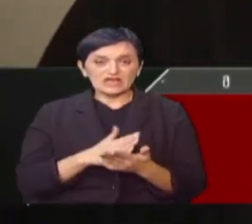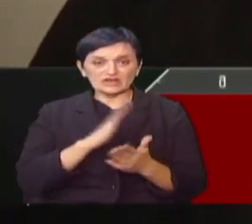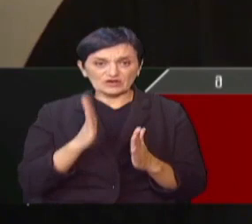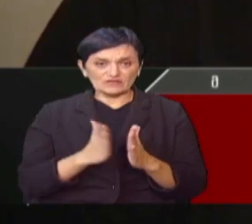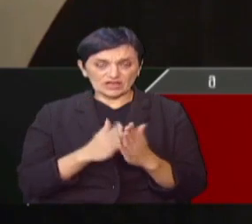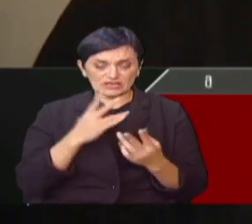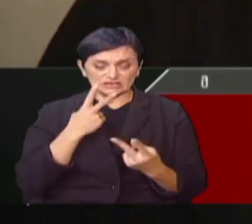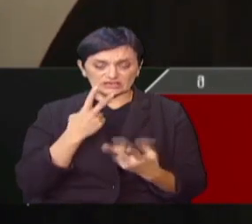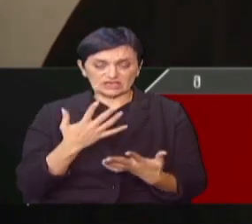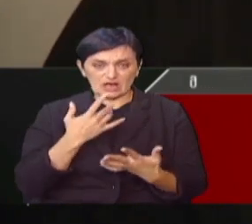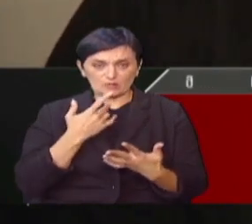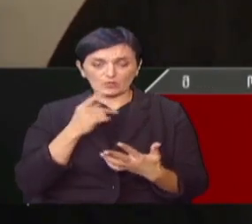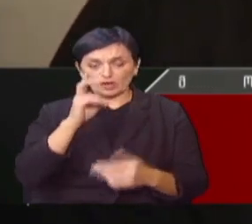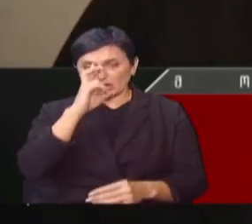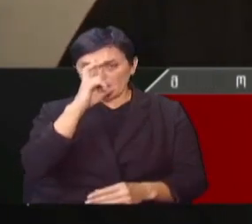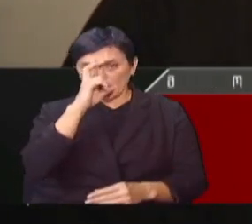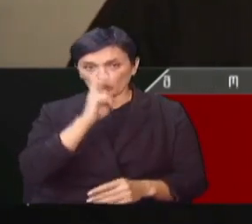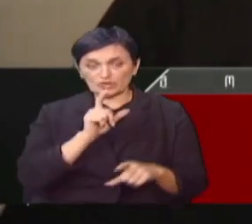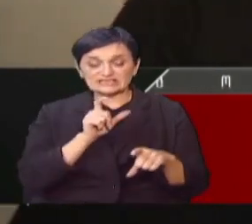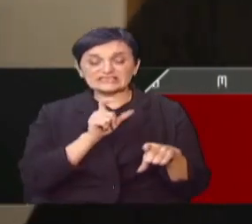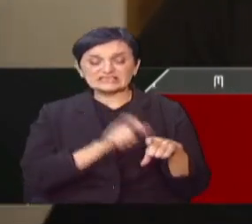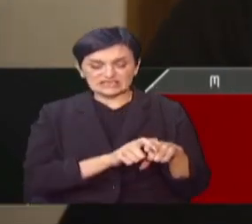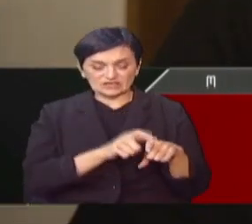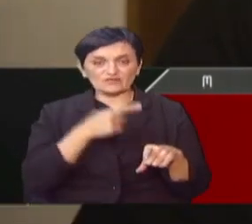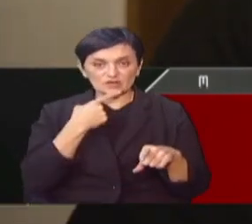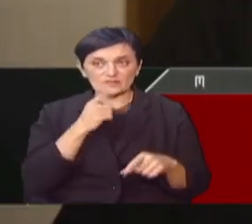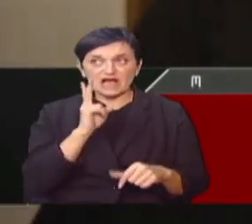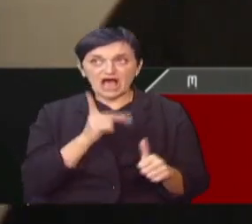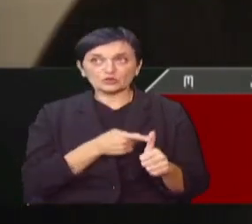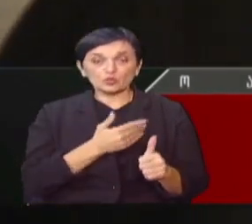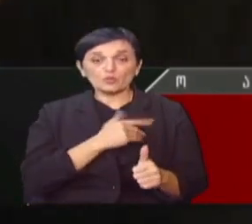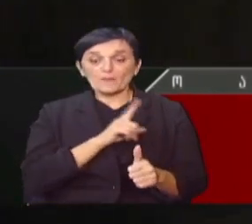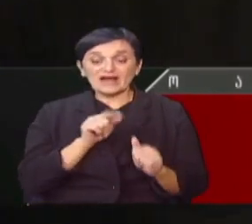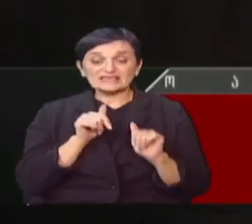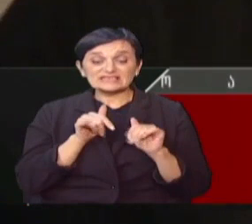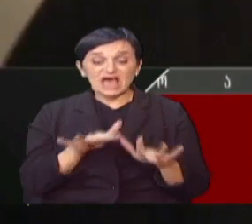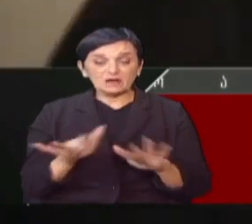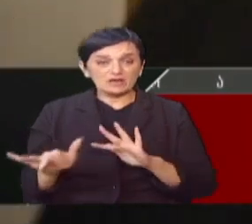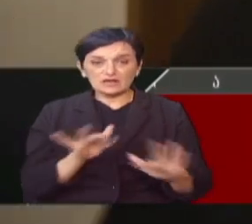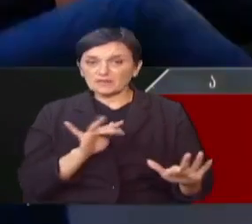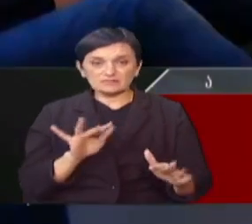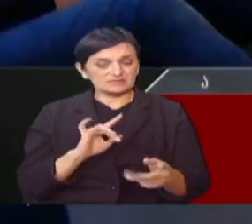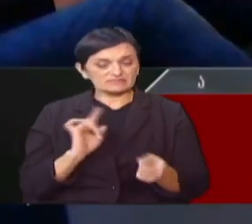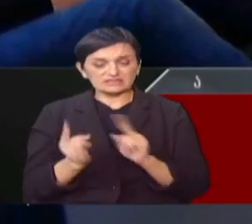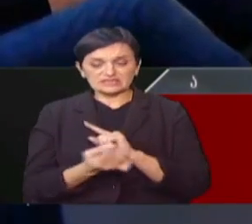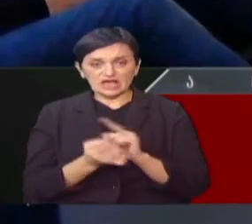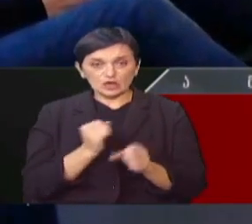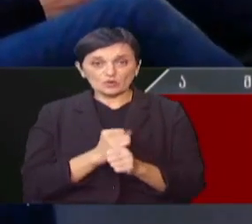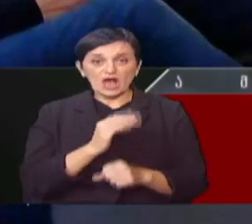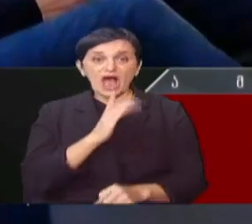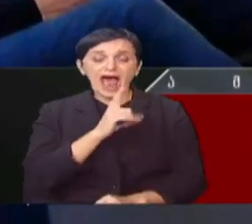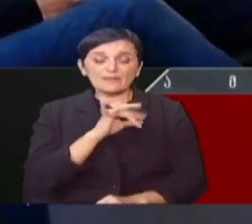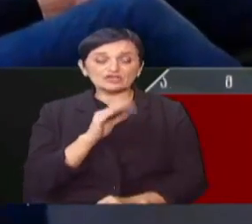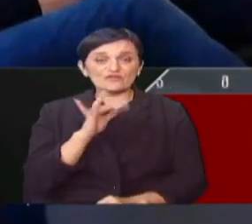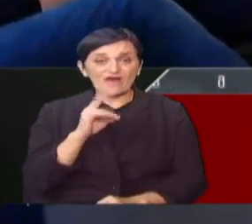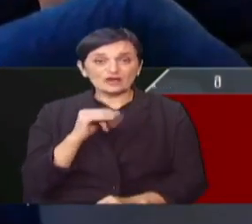ნათელი გამოხატულება იმის, რომ ხელისუფლება სიტყვით ამბობს, რომ უნდა კანდიდატის სტატუსი, მაგრამ საქმით და კმედებით საწინააღმდეგოს აკეთებს. ხაბეიშვილ ვაშაძის